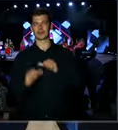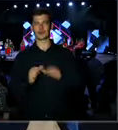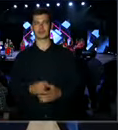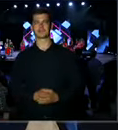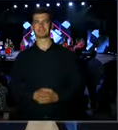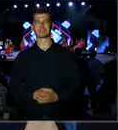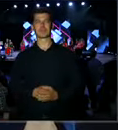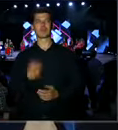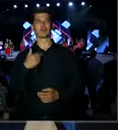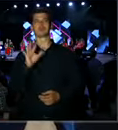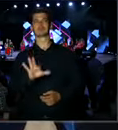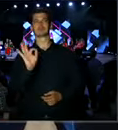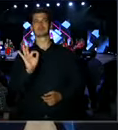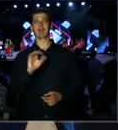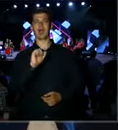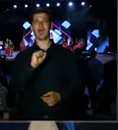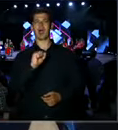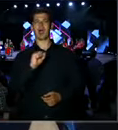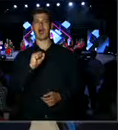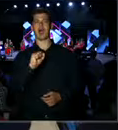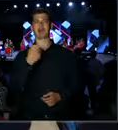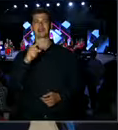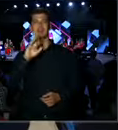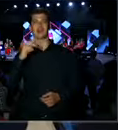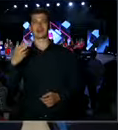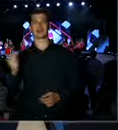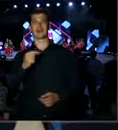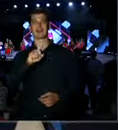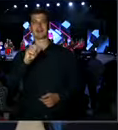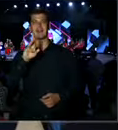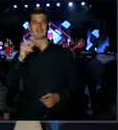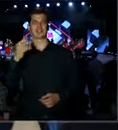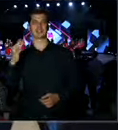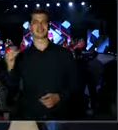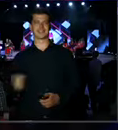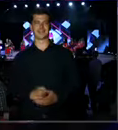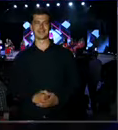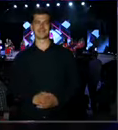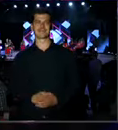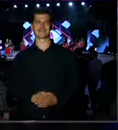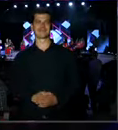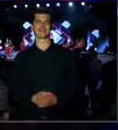2016 została Adrianna Zawadzińska!